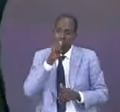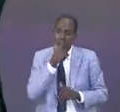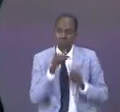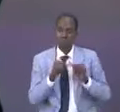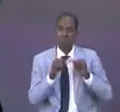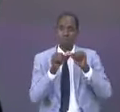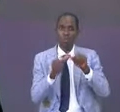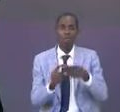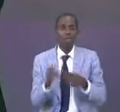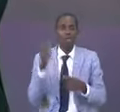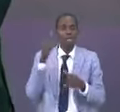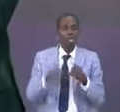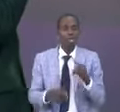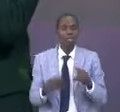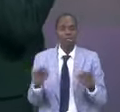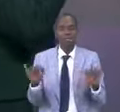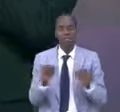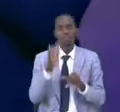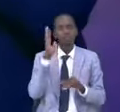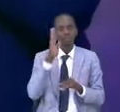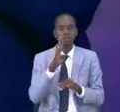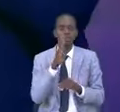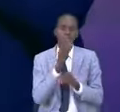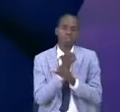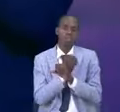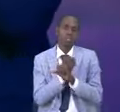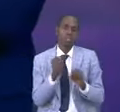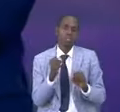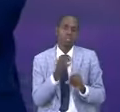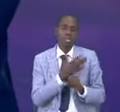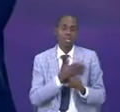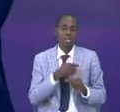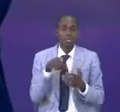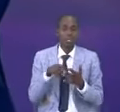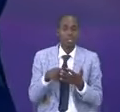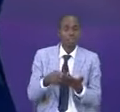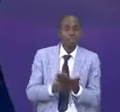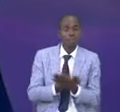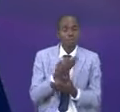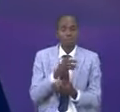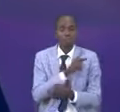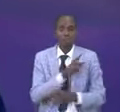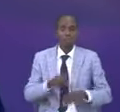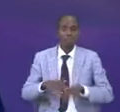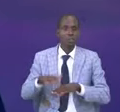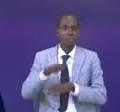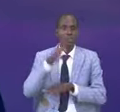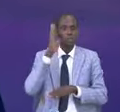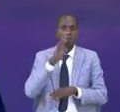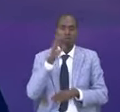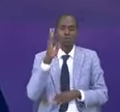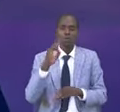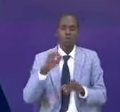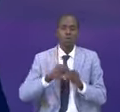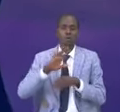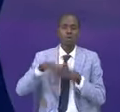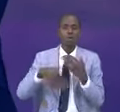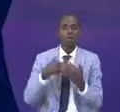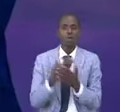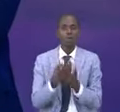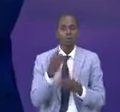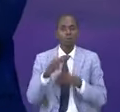royaume sera prêché dans le monde entier pour servir de témoignage à toutes les nations alors viendra